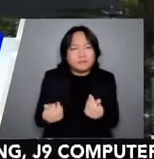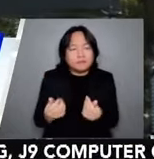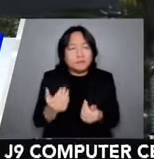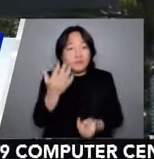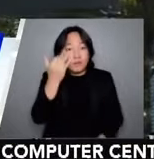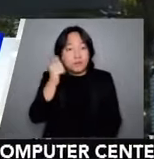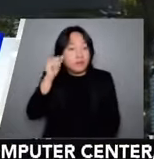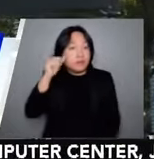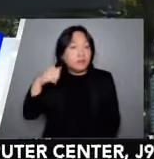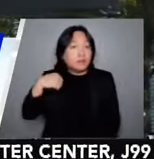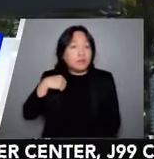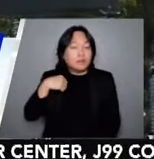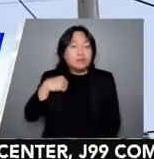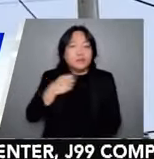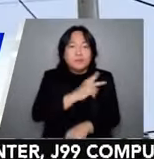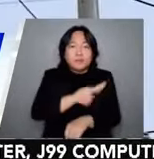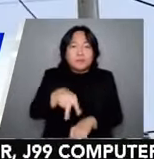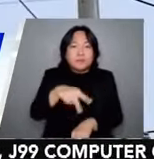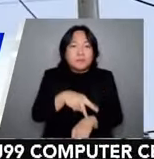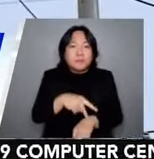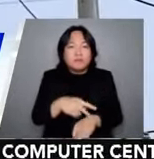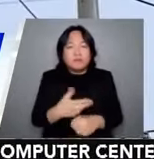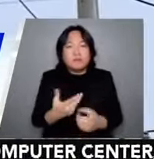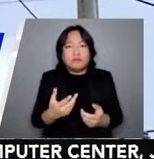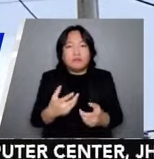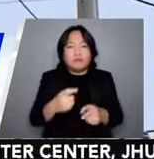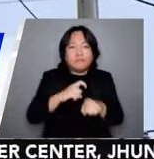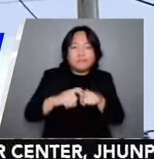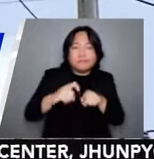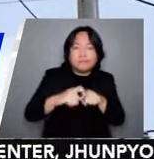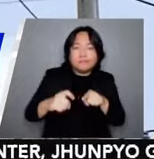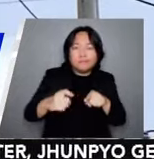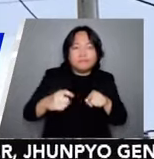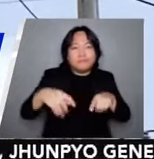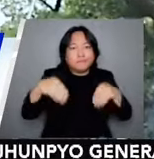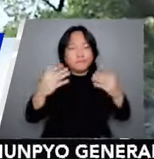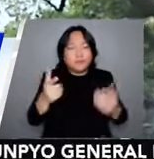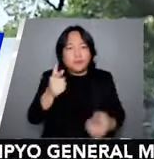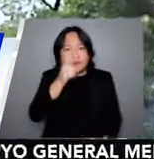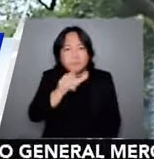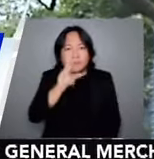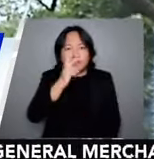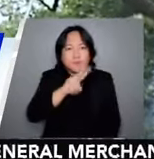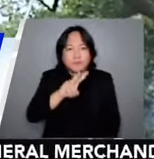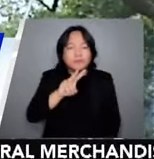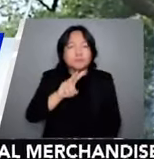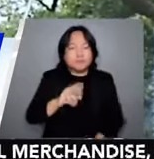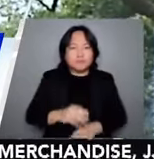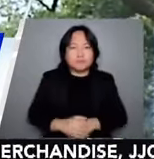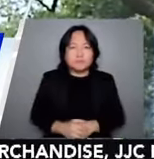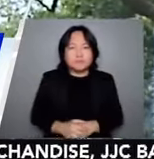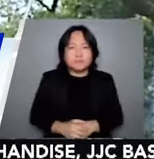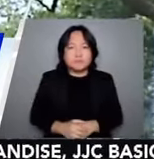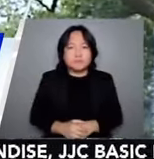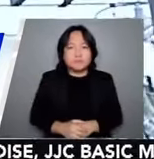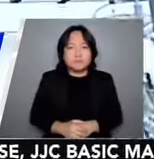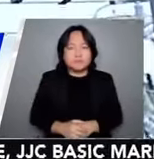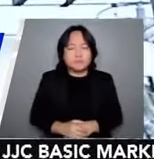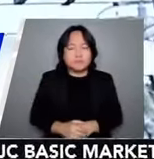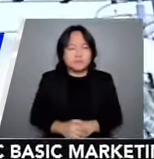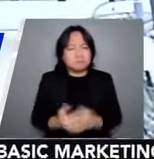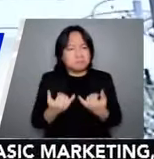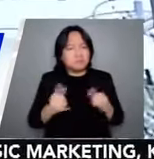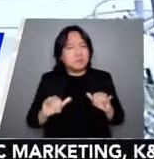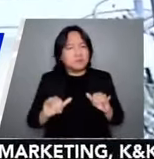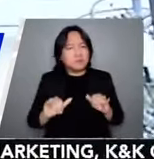of the Philippines ng red at yellow alert sa Luzon at Visayas grid. Patuloy naman raw na ito'y minomonitor ng